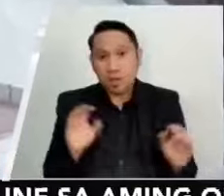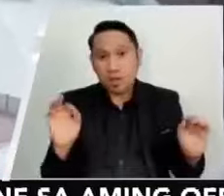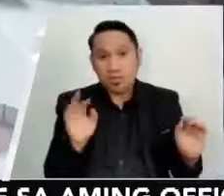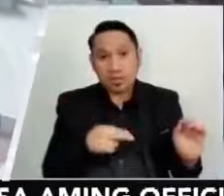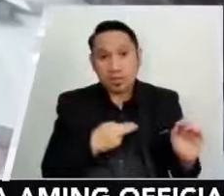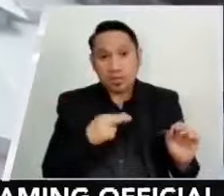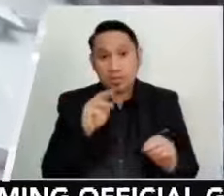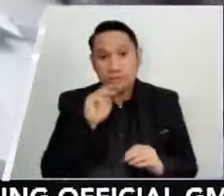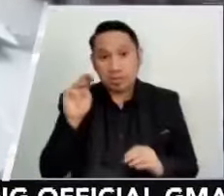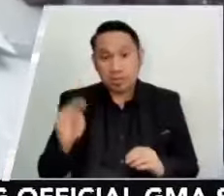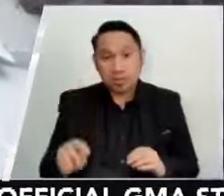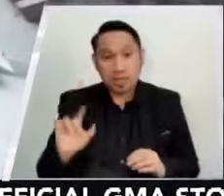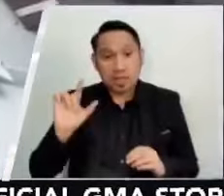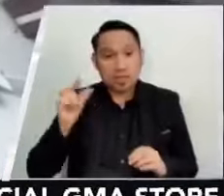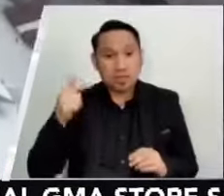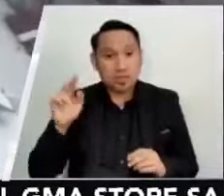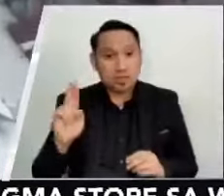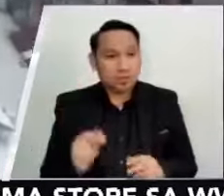LGU.